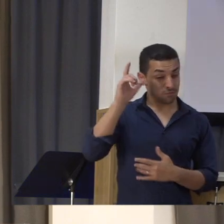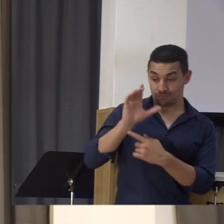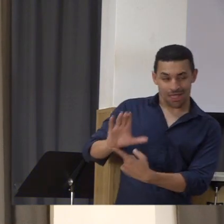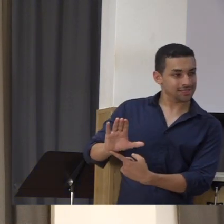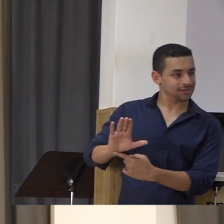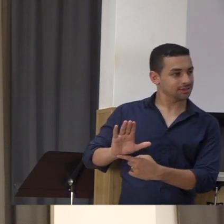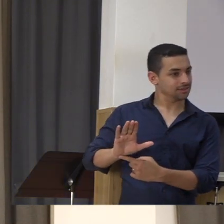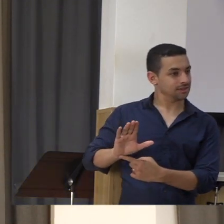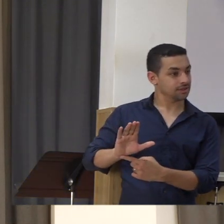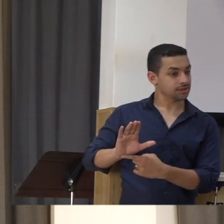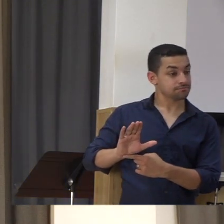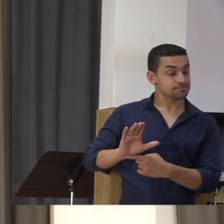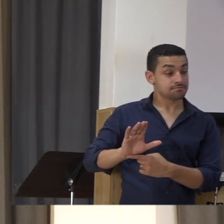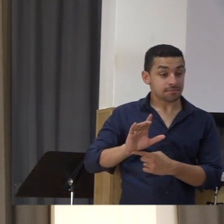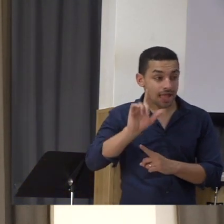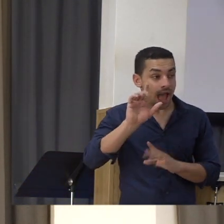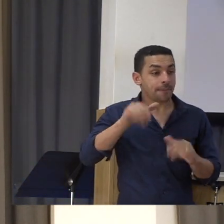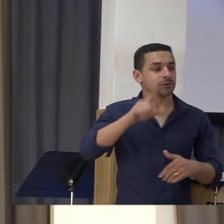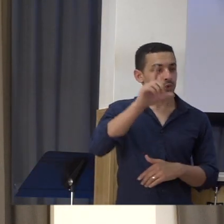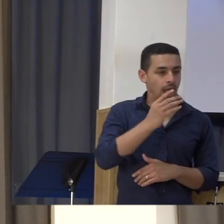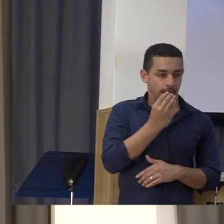montre. Et Dieu se tait.